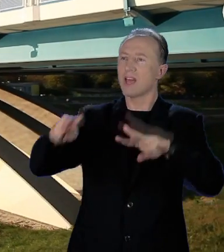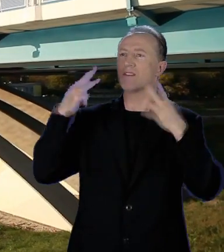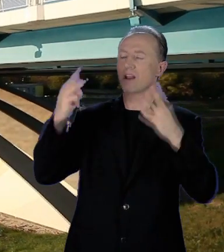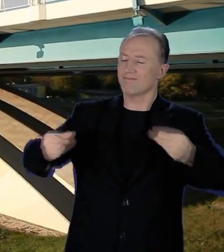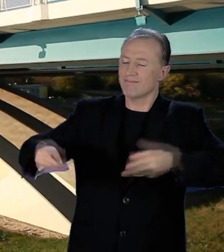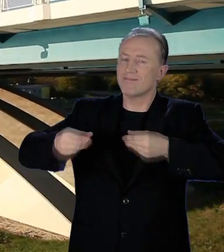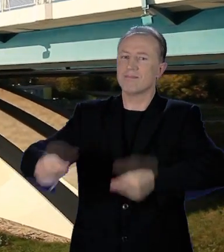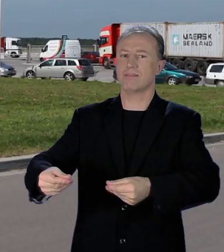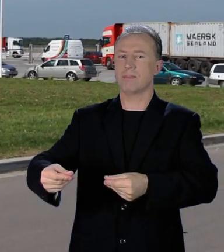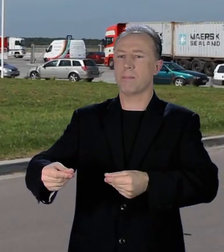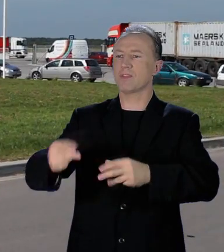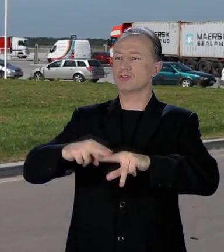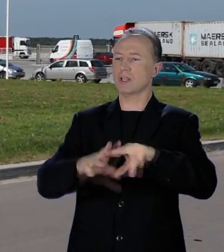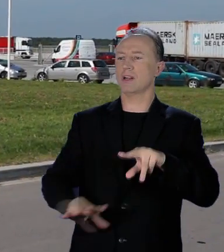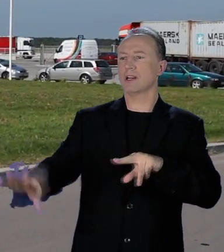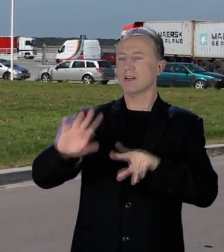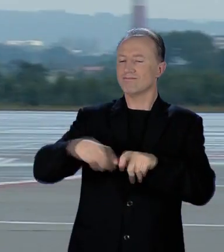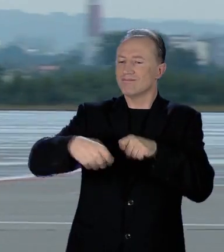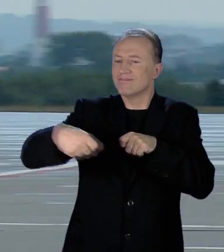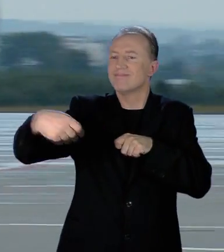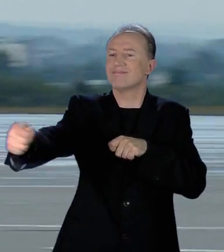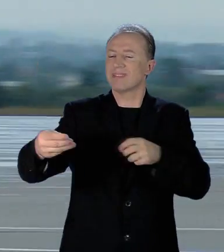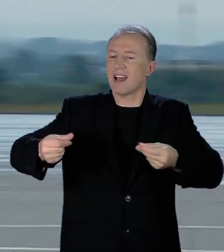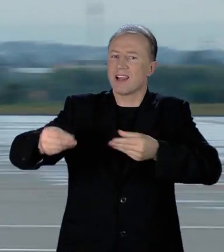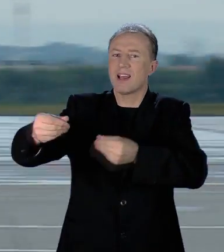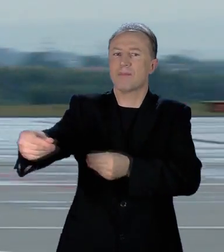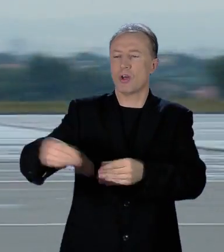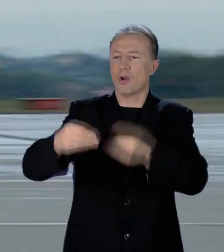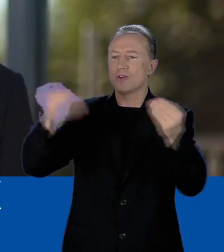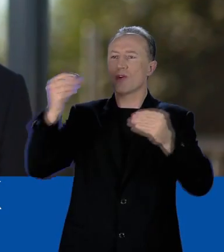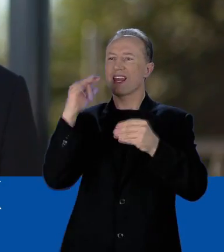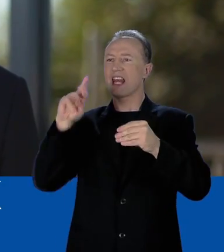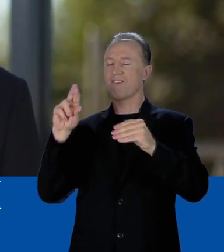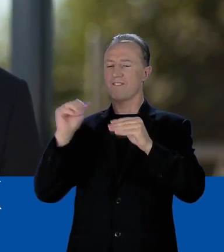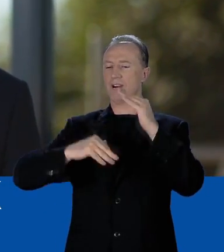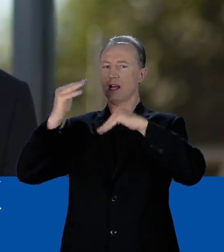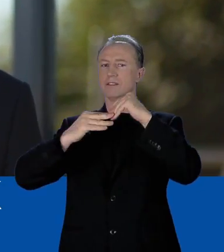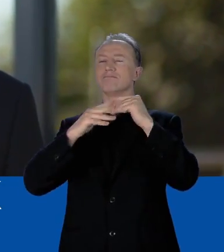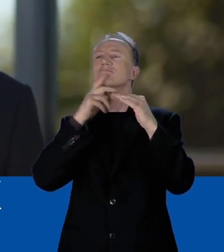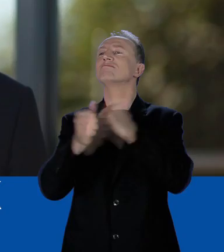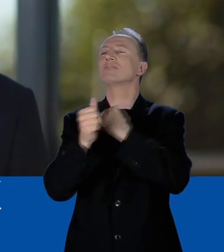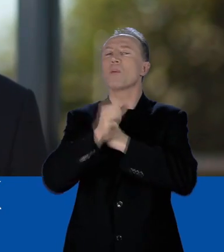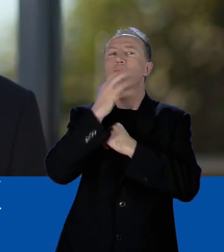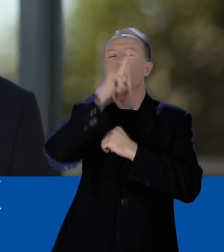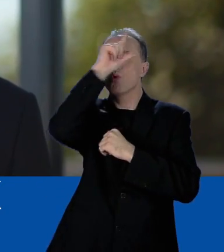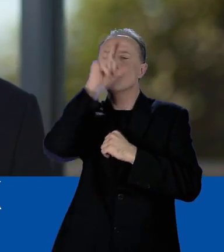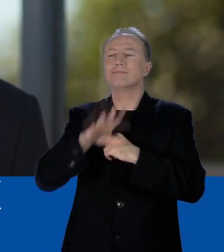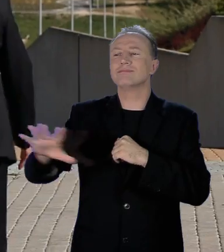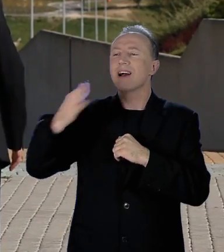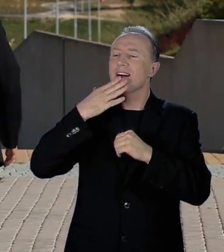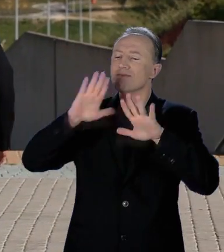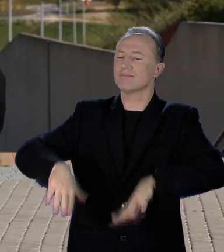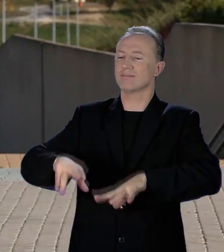praca. Metropolia Rzeszów, przedłużenie działania stref ekonomicznych, rozwój infrastruktury. Wszystko po to, by młodzi ludzie chcieli tu